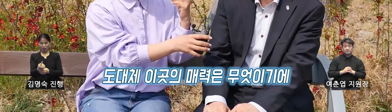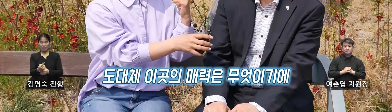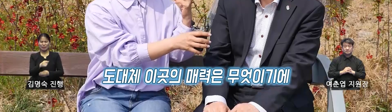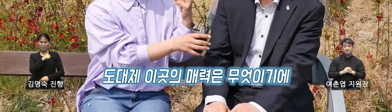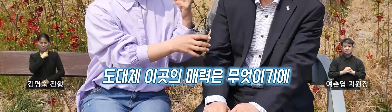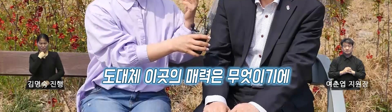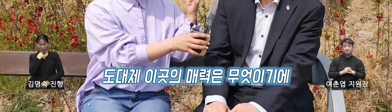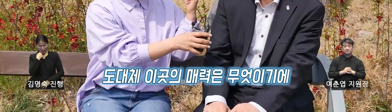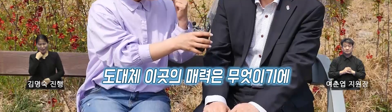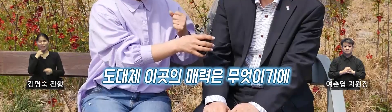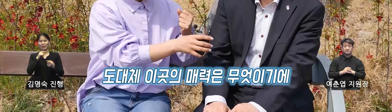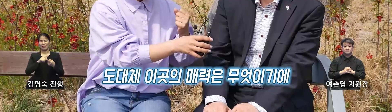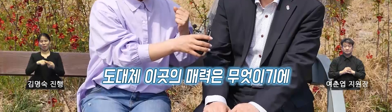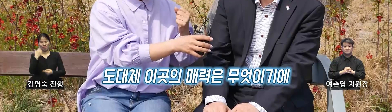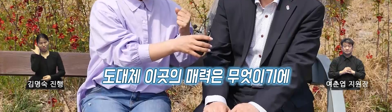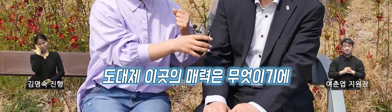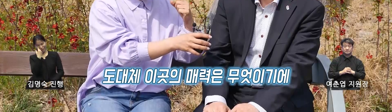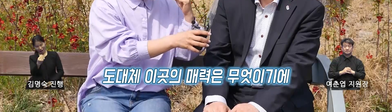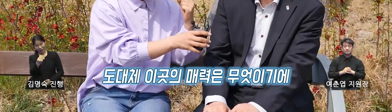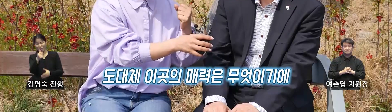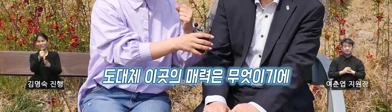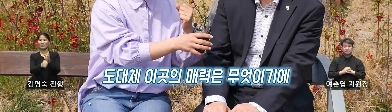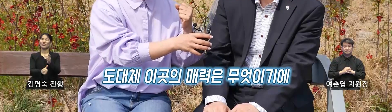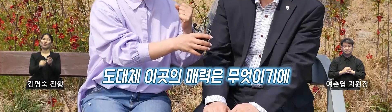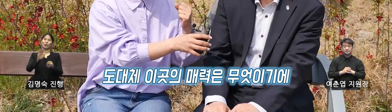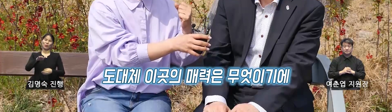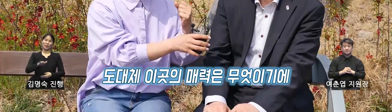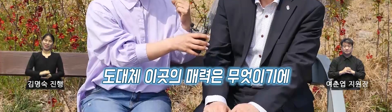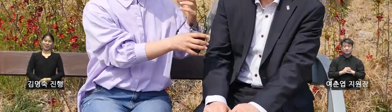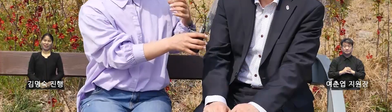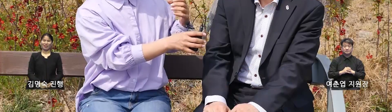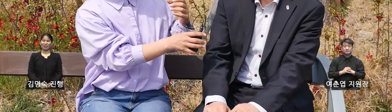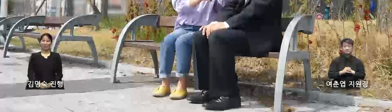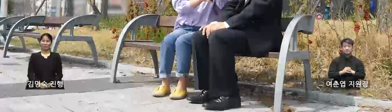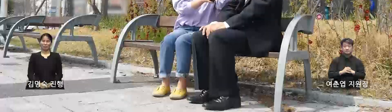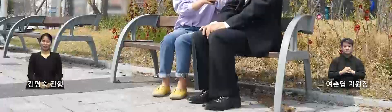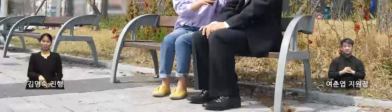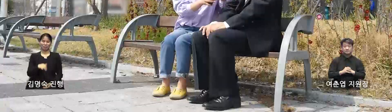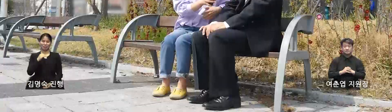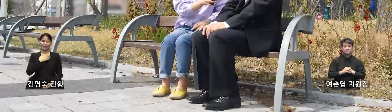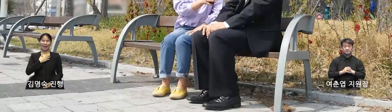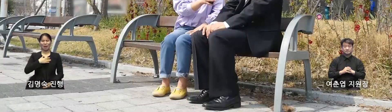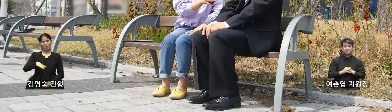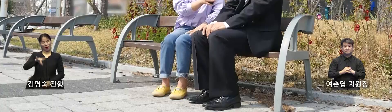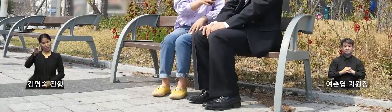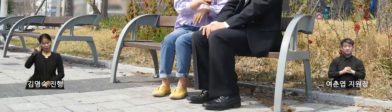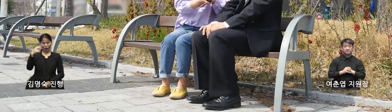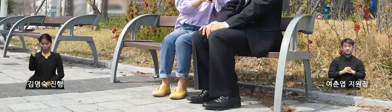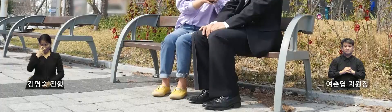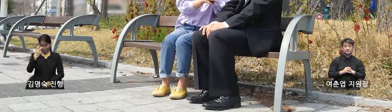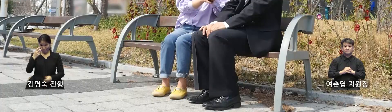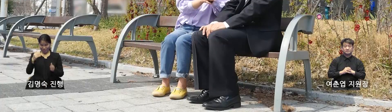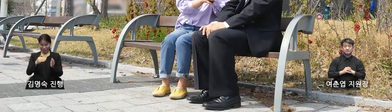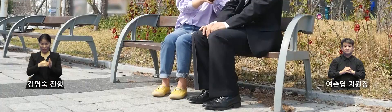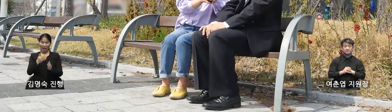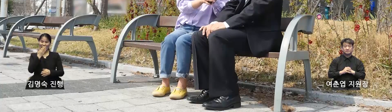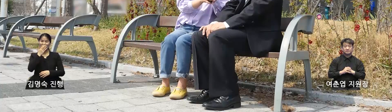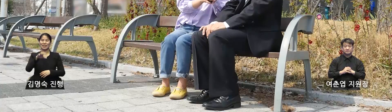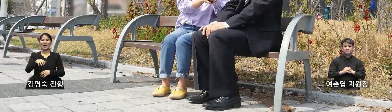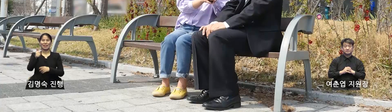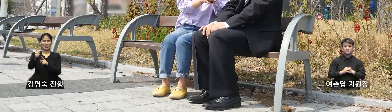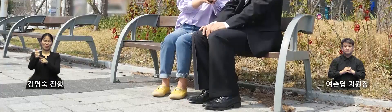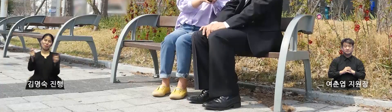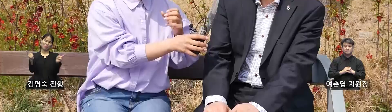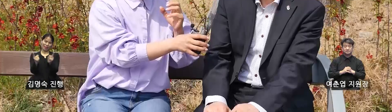그 맛있길래 그렇게 매혹당할 정도로의 맛인지는 일단은 제가 먼저 들어가서 사장님을 좀